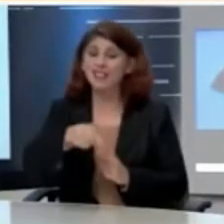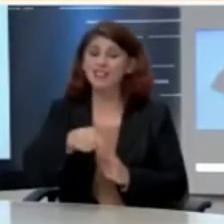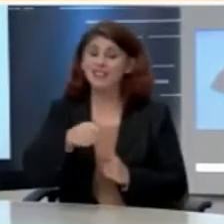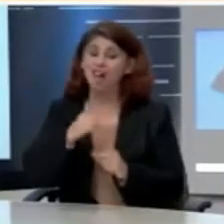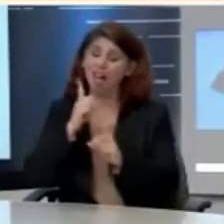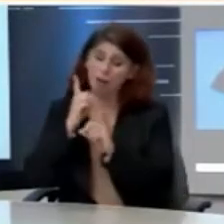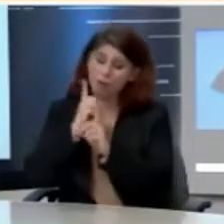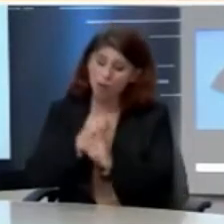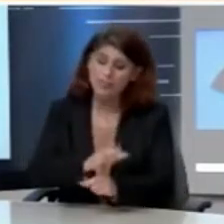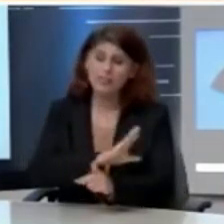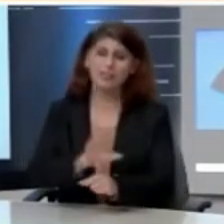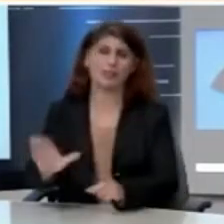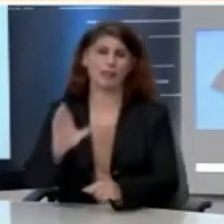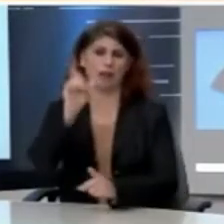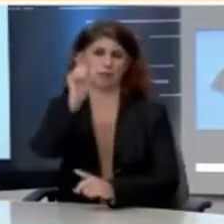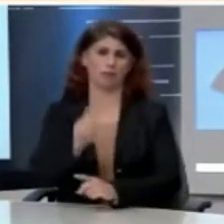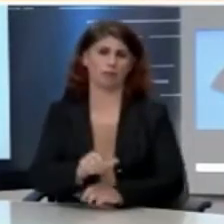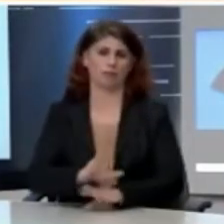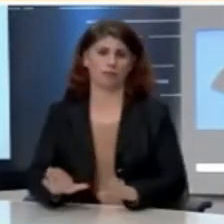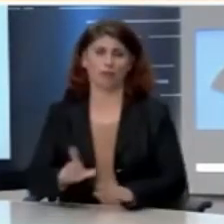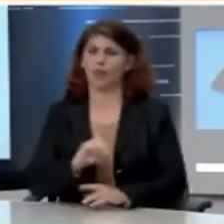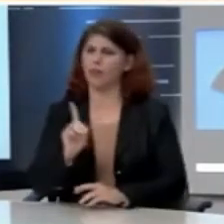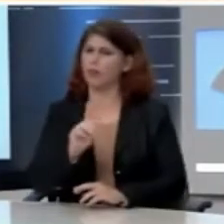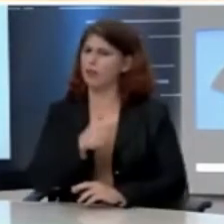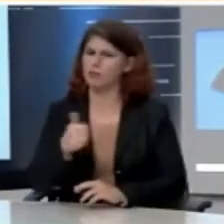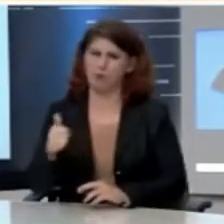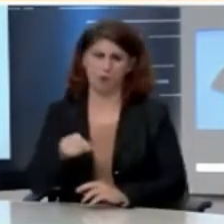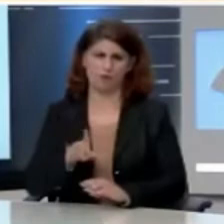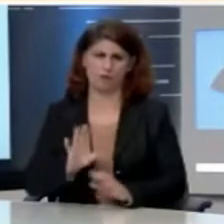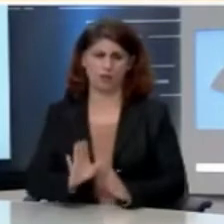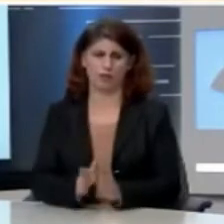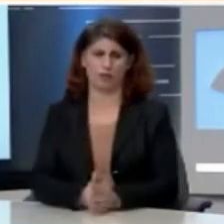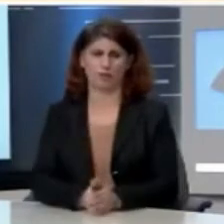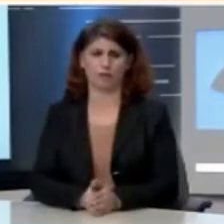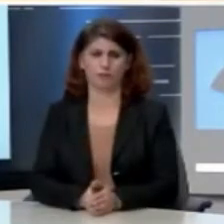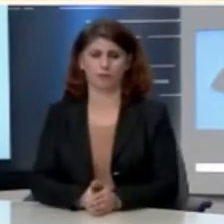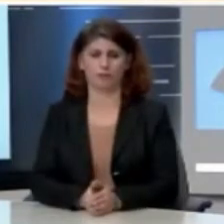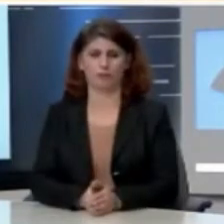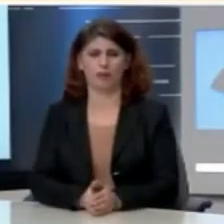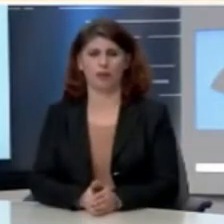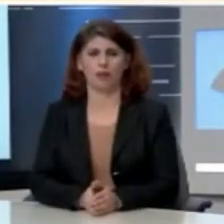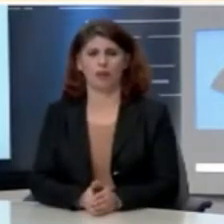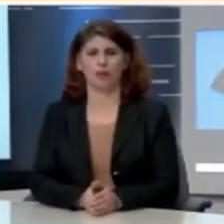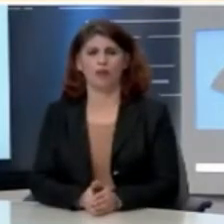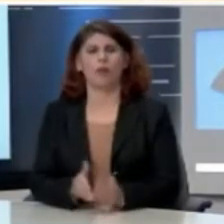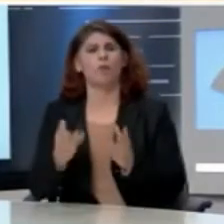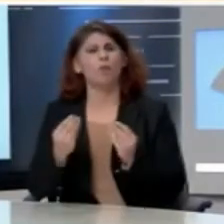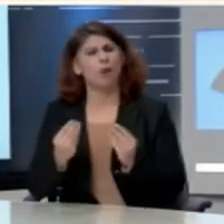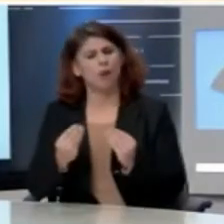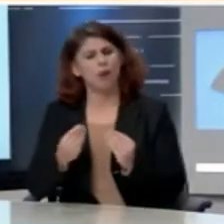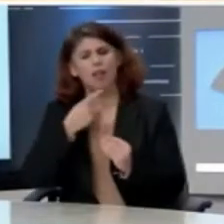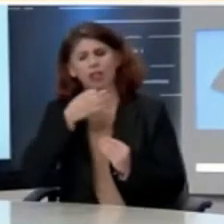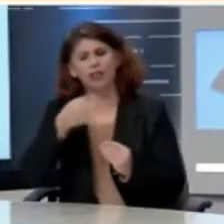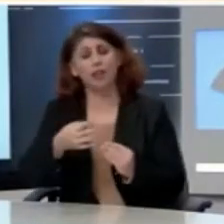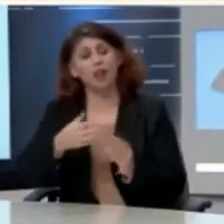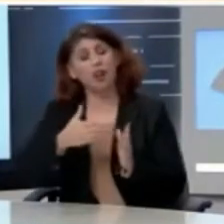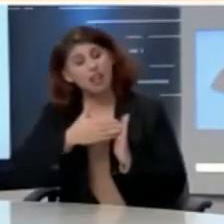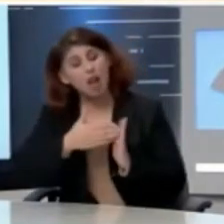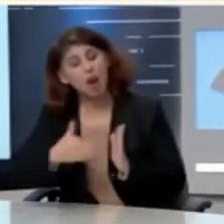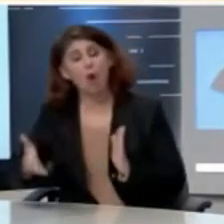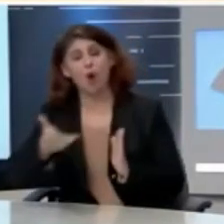αποκλειστικά. Και δεν είναι μόνον αυτά. Παραλείπω πολλά ακόμα και δεν είναι η ώρα. Όμως για όλα θα λογοδοτήσετε.